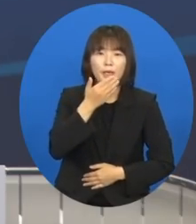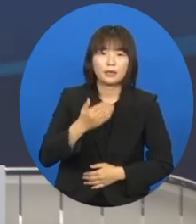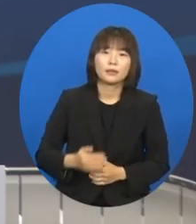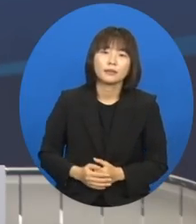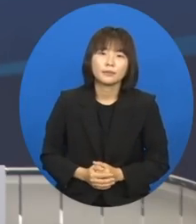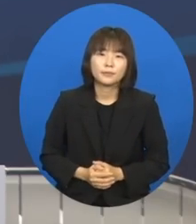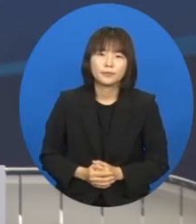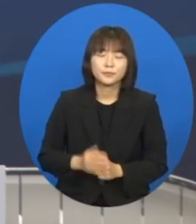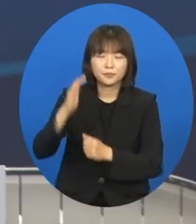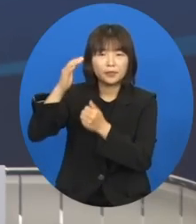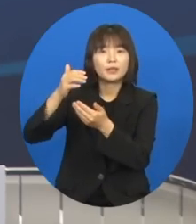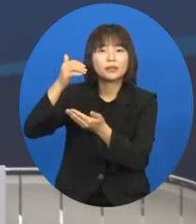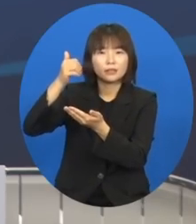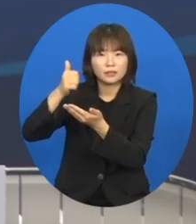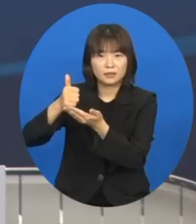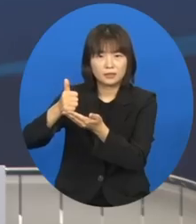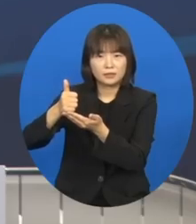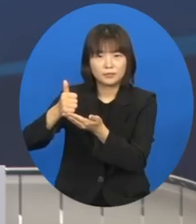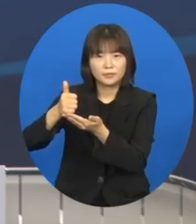하나님께서